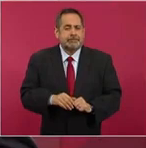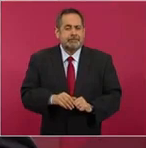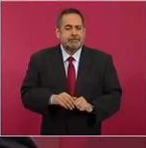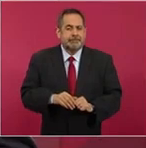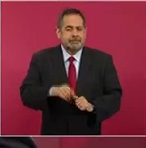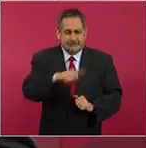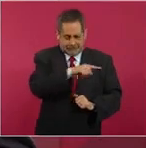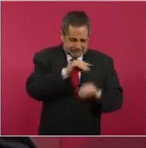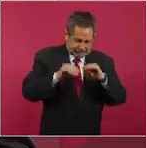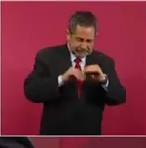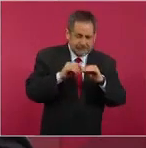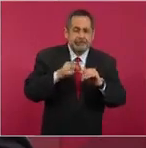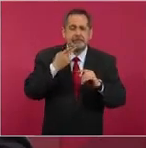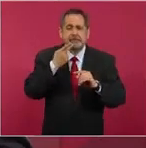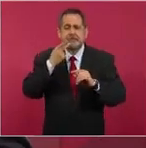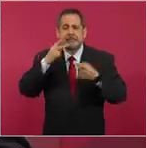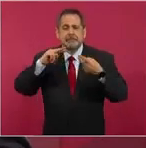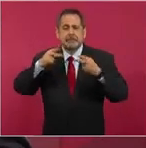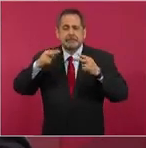la traducción.